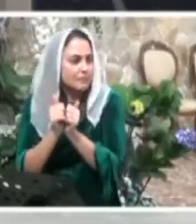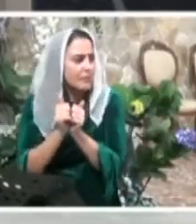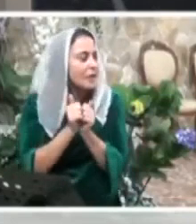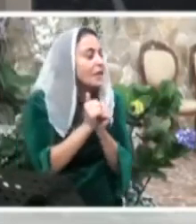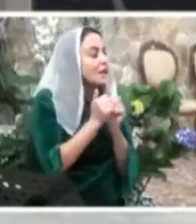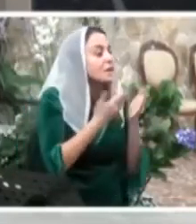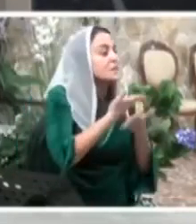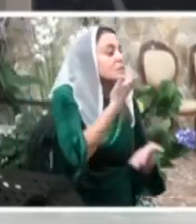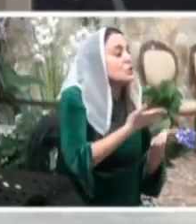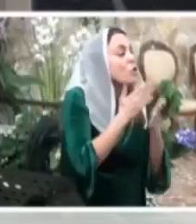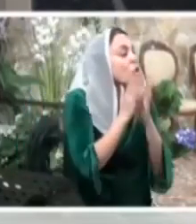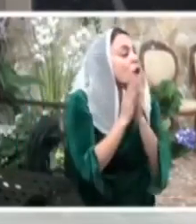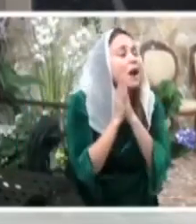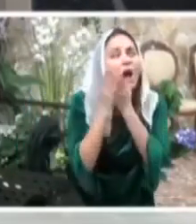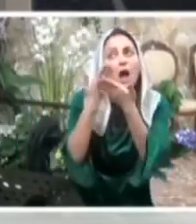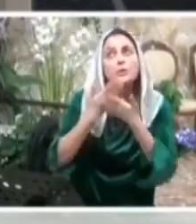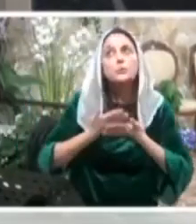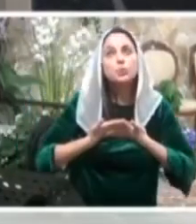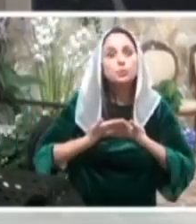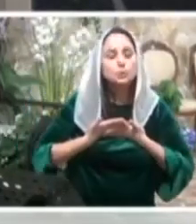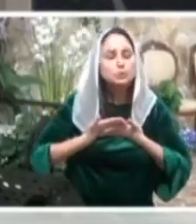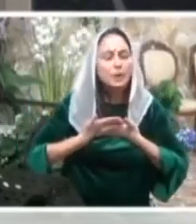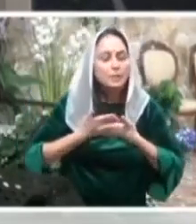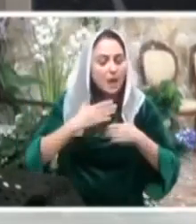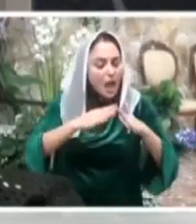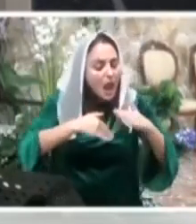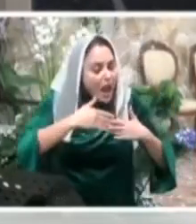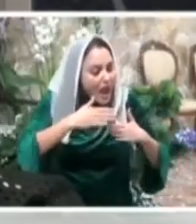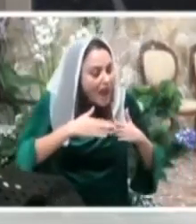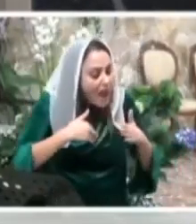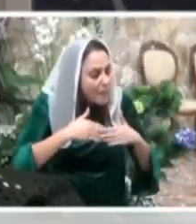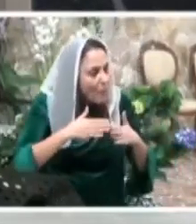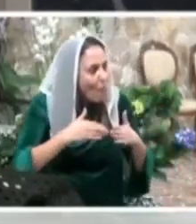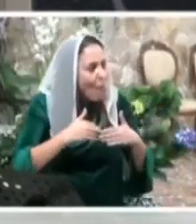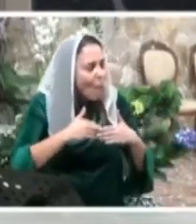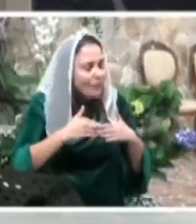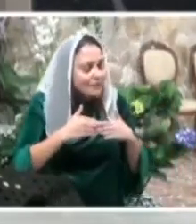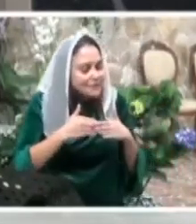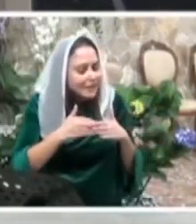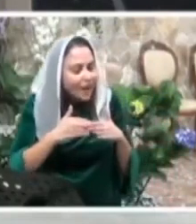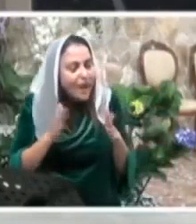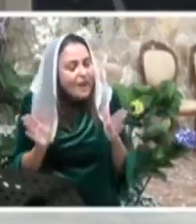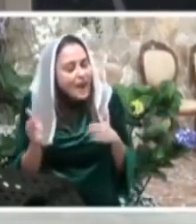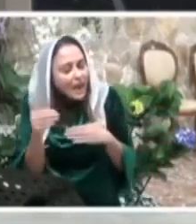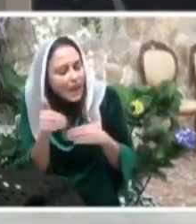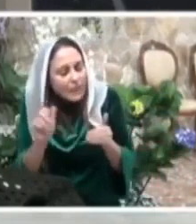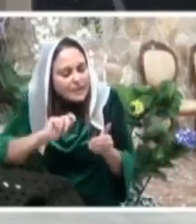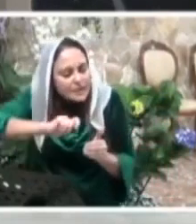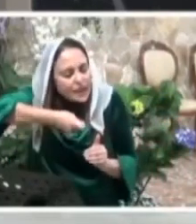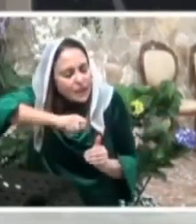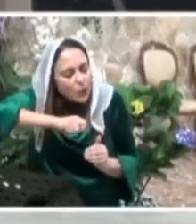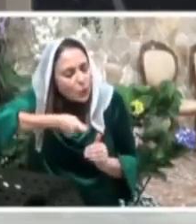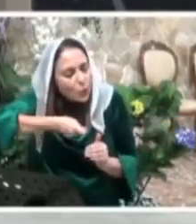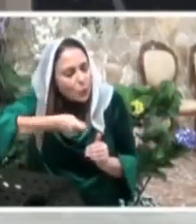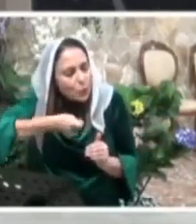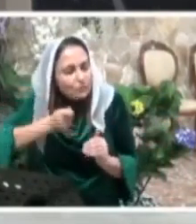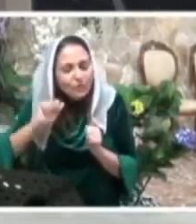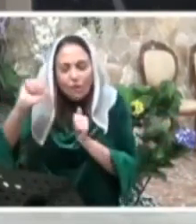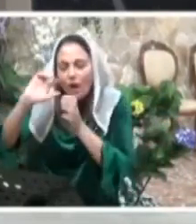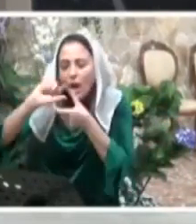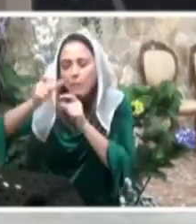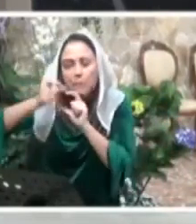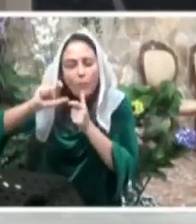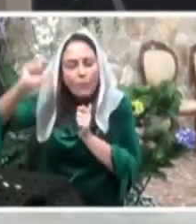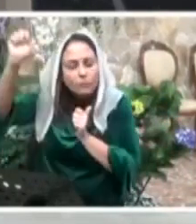aiutaci a rimettere la porta sulla camera segreta e chiuderla, così